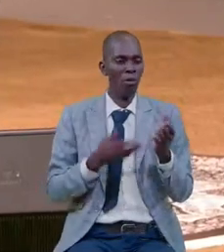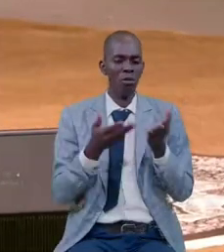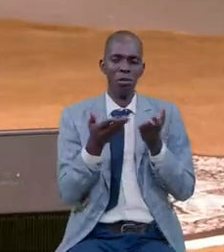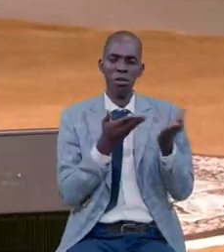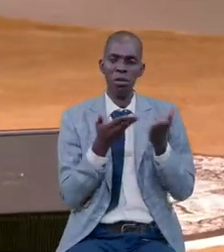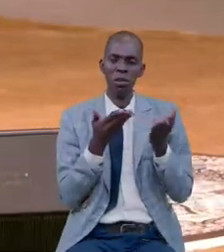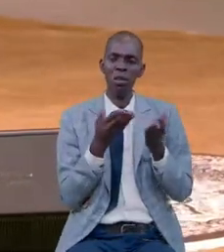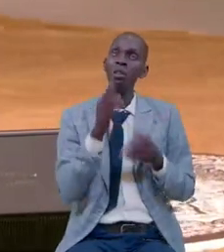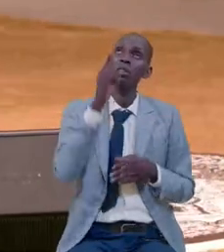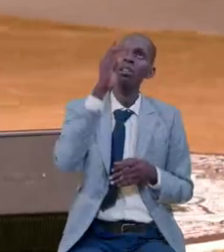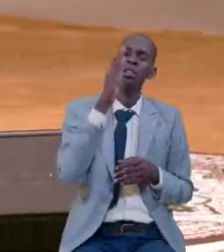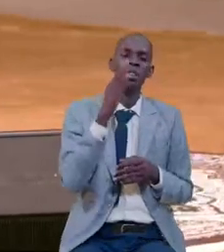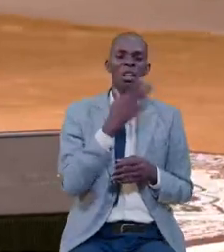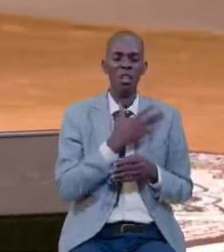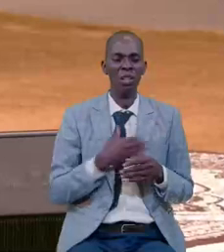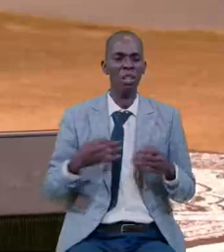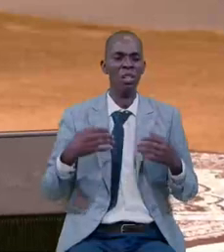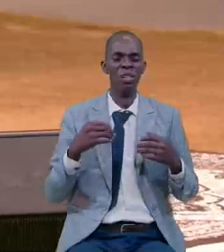Dieu et Mammon.